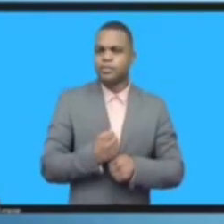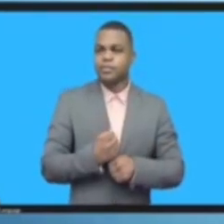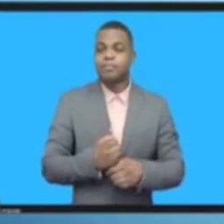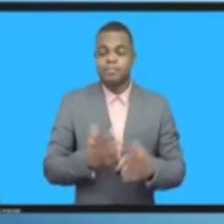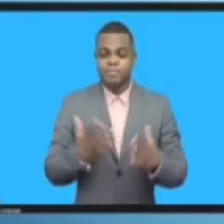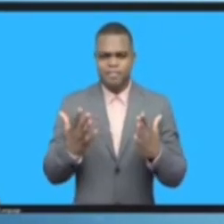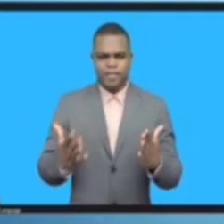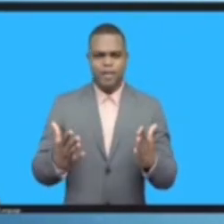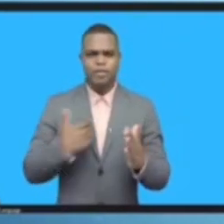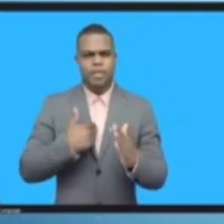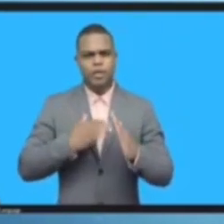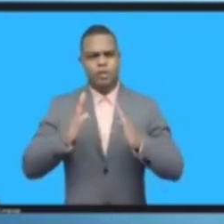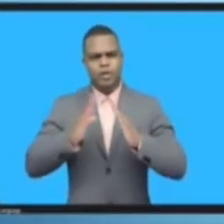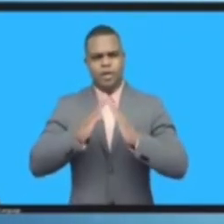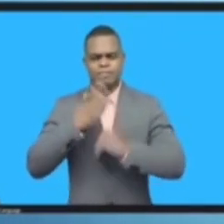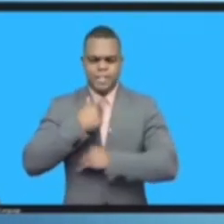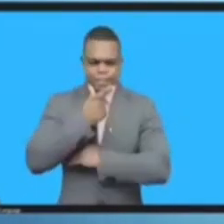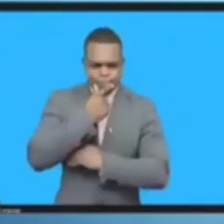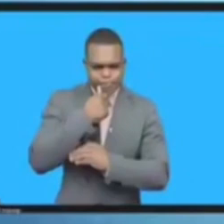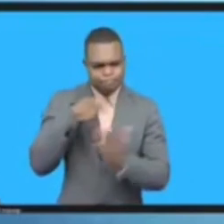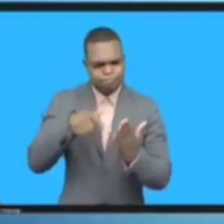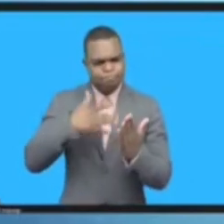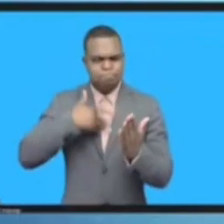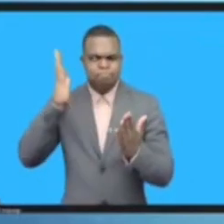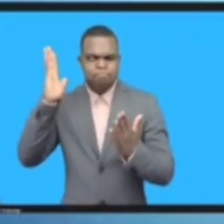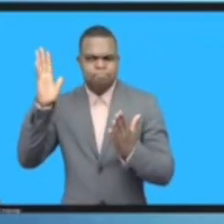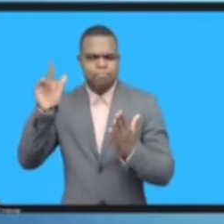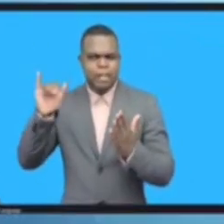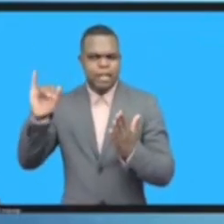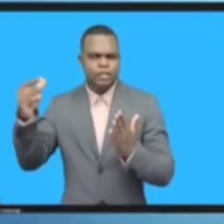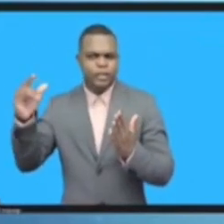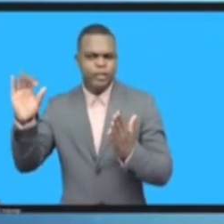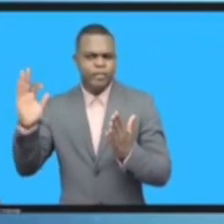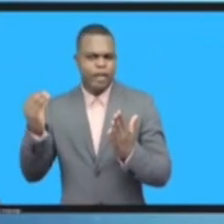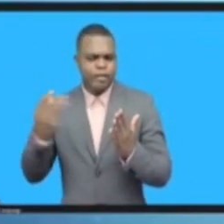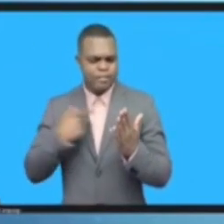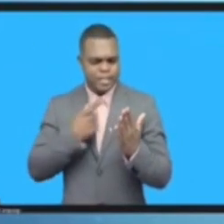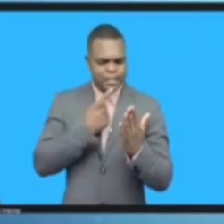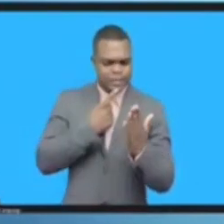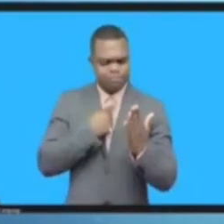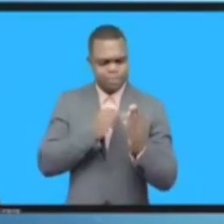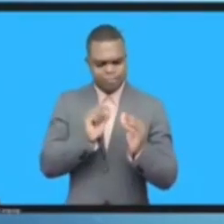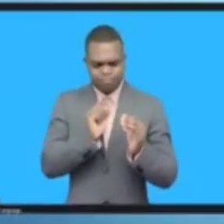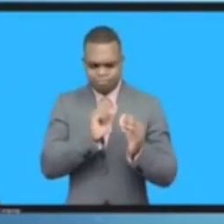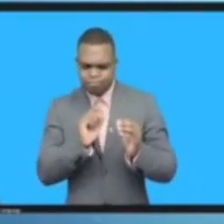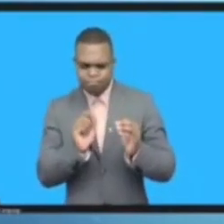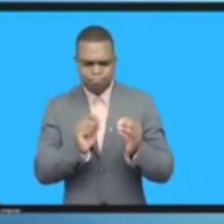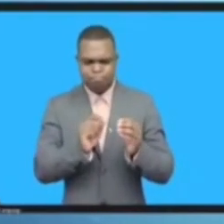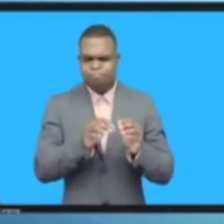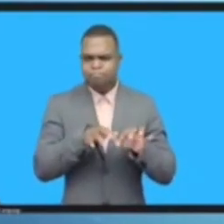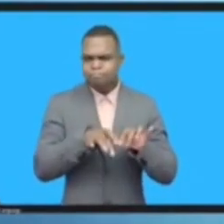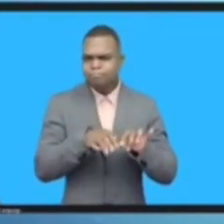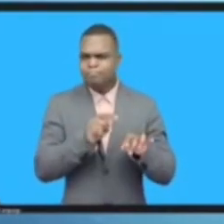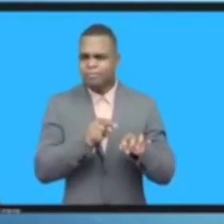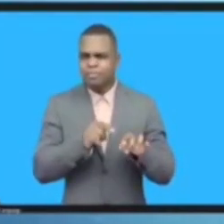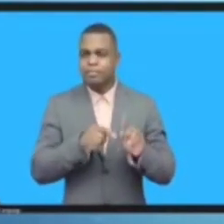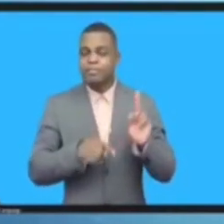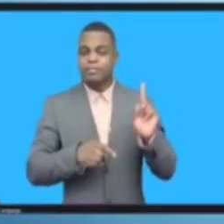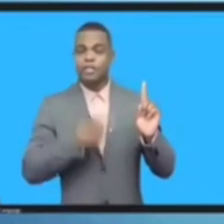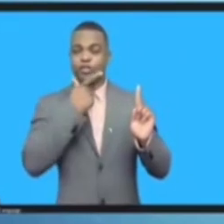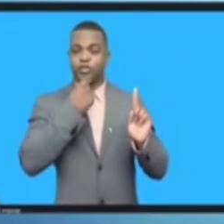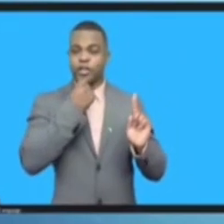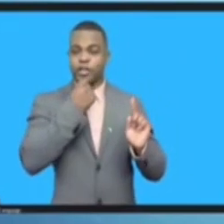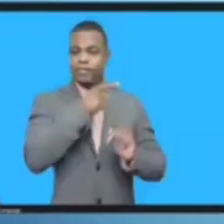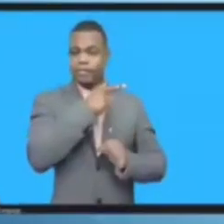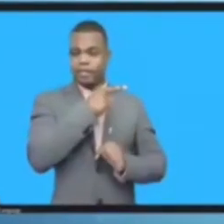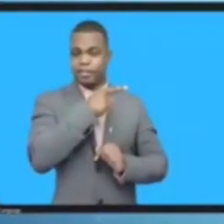Quand je me retrouvais lors d'une réunion à Genève, il y avait une époque où l'on considérait